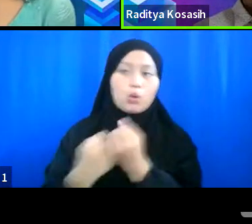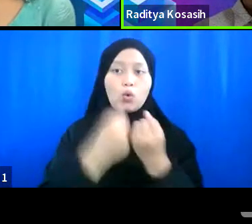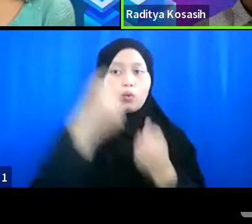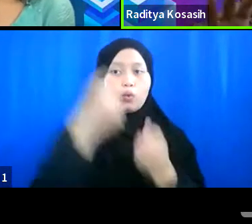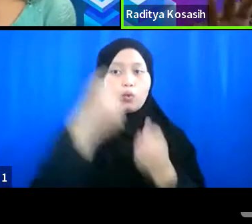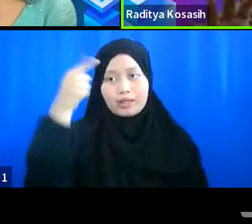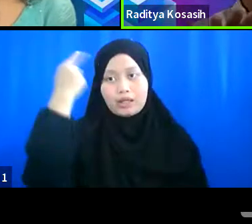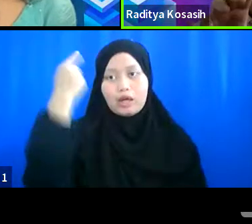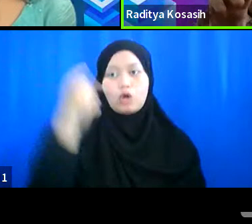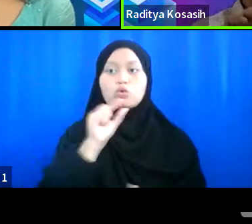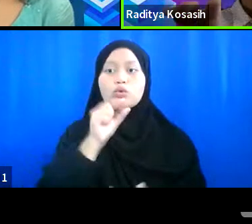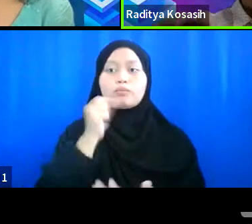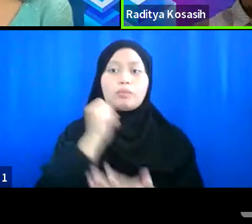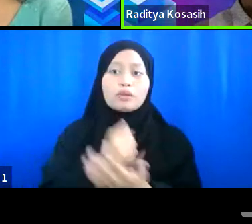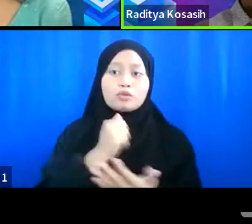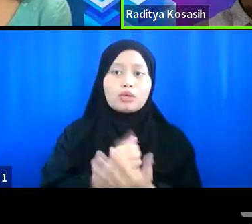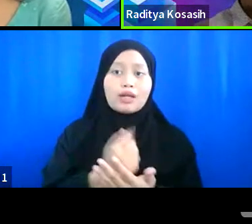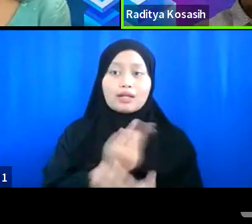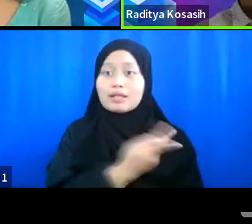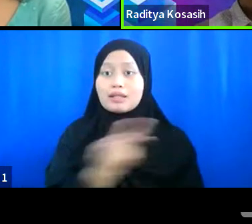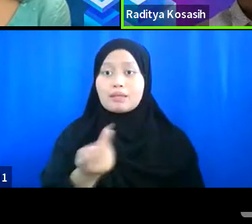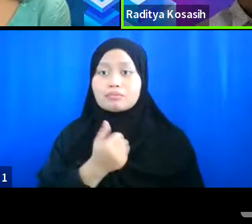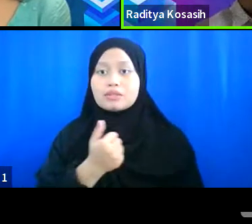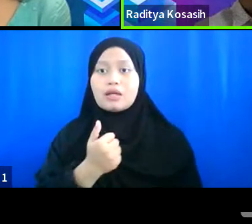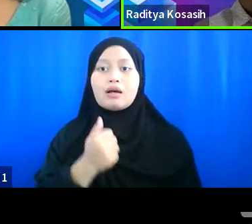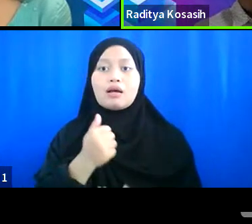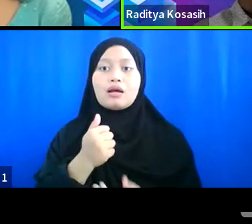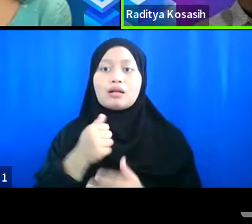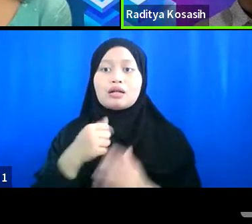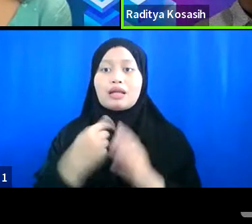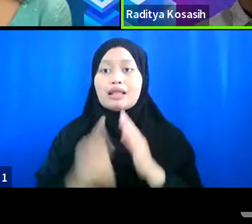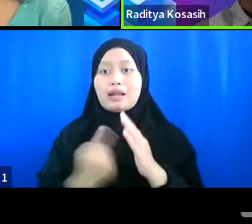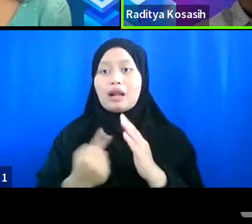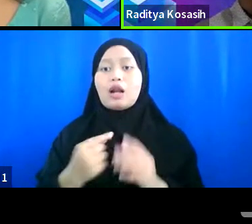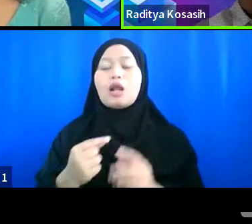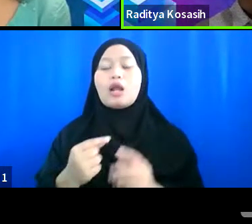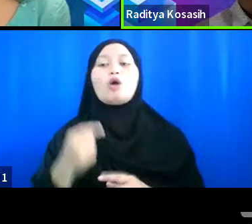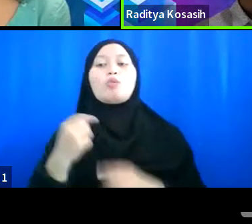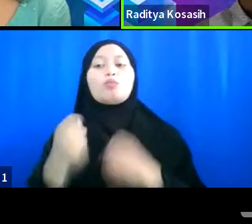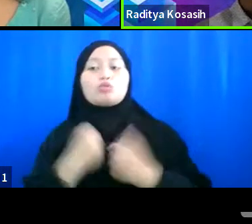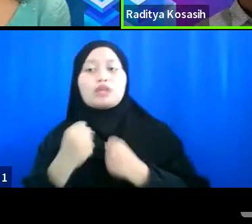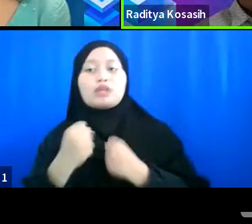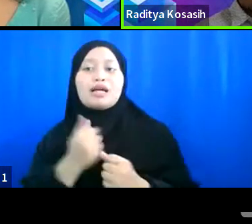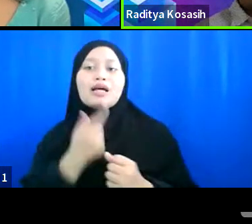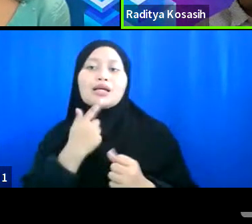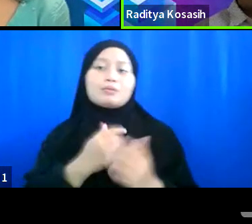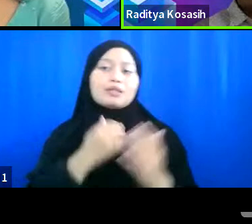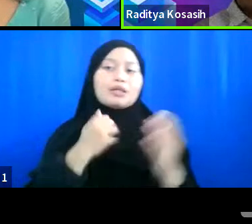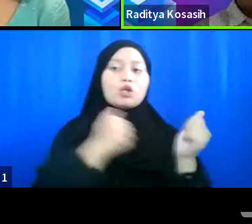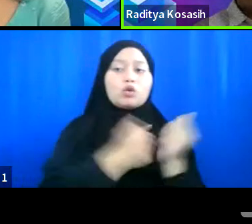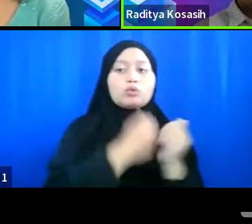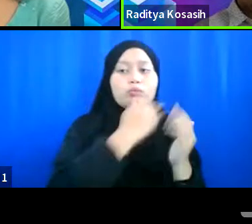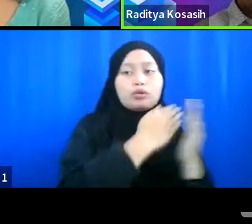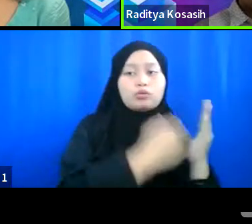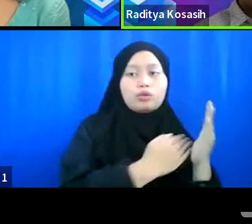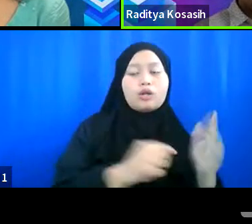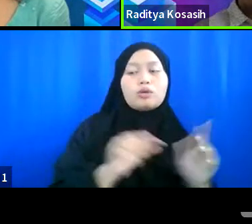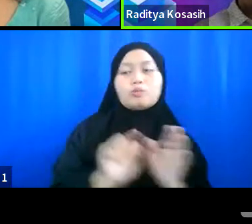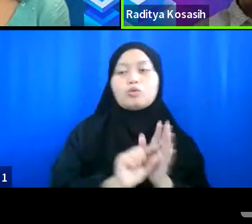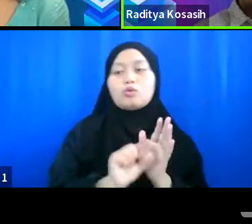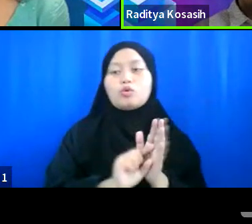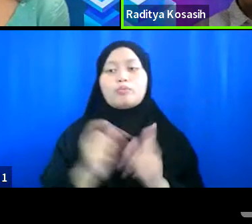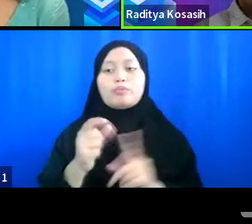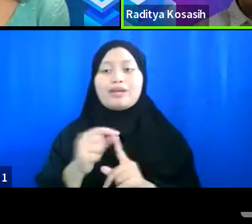untuk memastikan mereka bisa di internal perusahaan bisa memastikan kepatuhan terhadap undang-undang PDP ini dan kita juga sangat menantikan